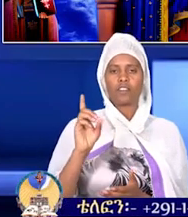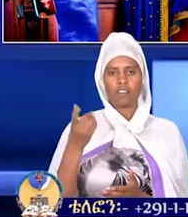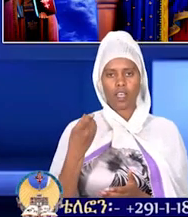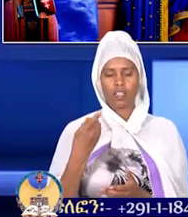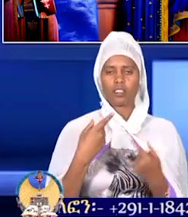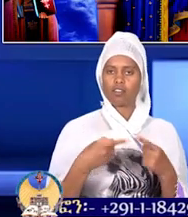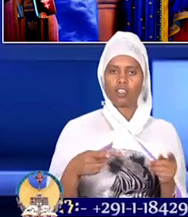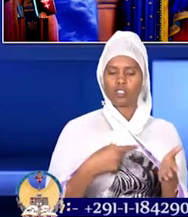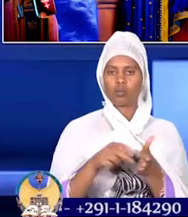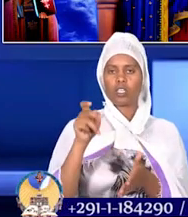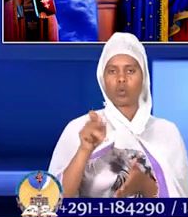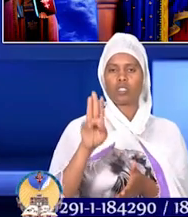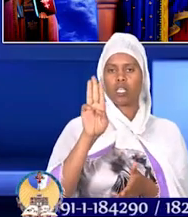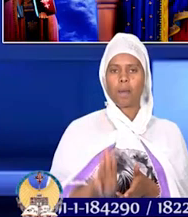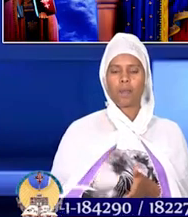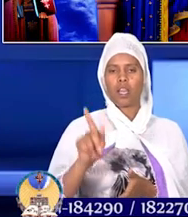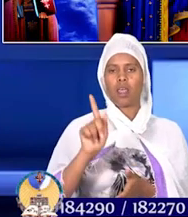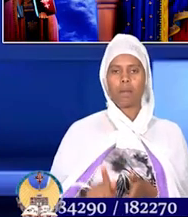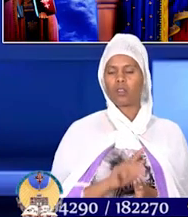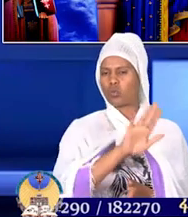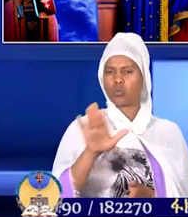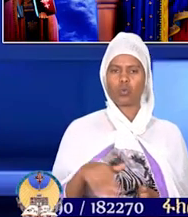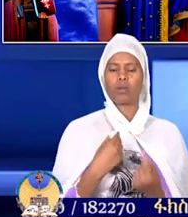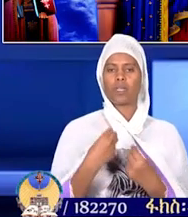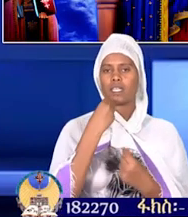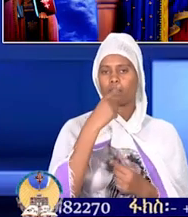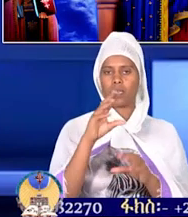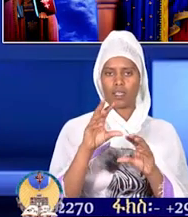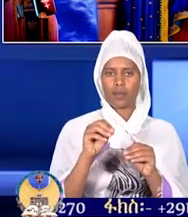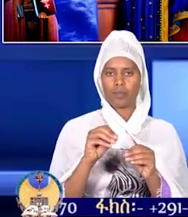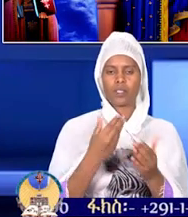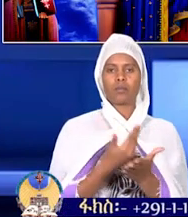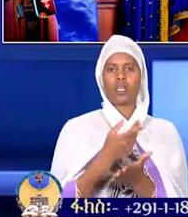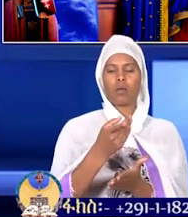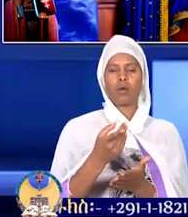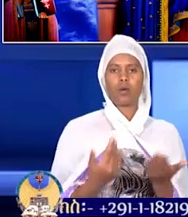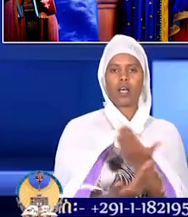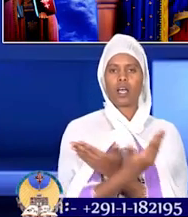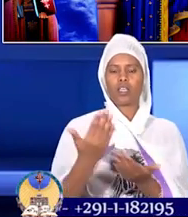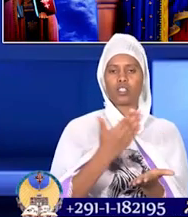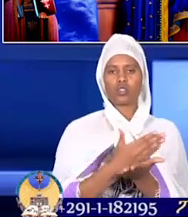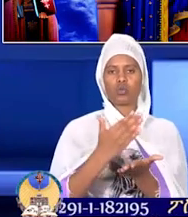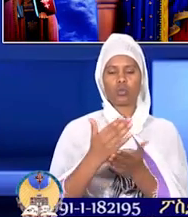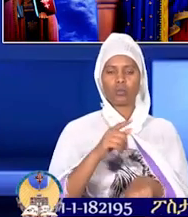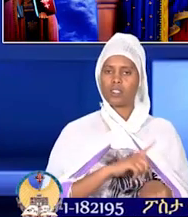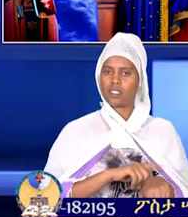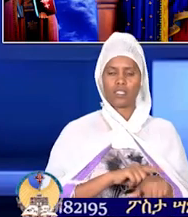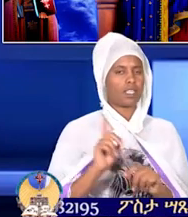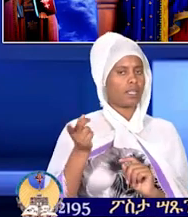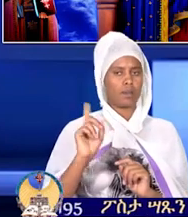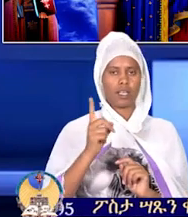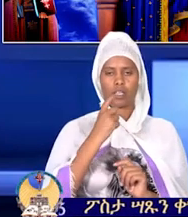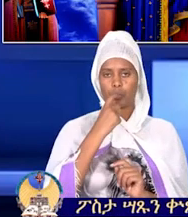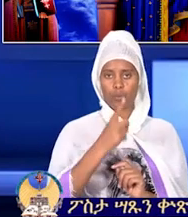እንሳምሶን፣ እንየፍታሄ፣ እንዳዊትን ሳሙኤልን ነቢያትን እንታይ ክብል እየ? ብዛዕባኦም ከ ዘንተወልኩም